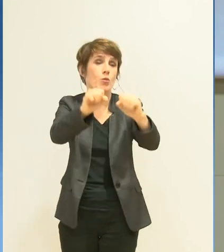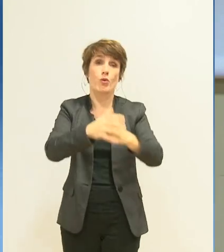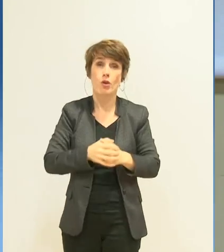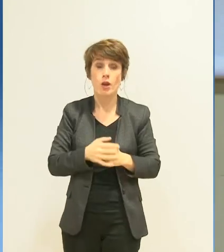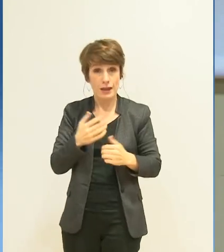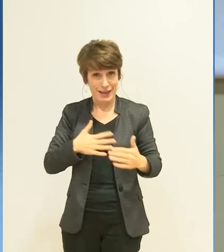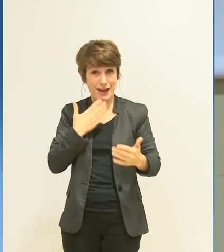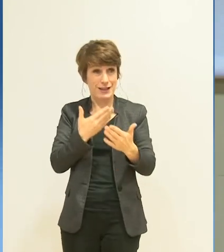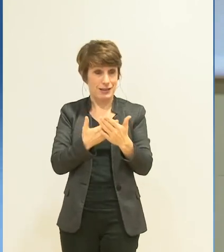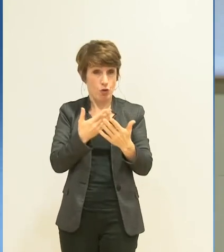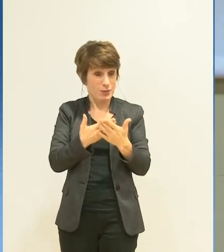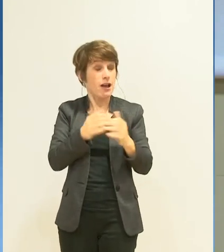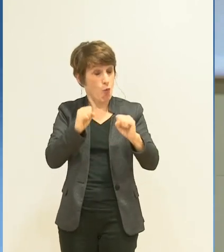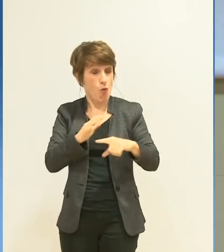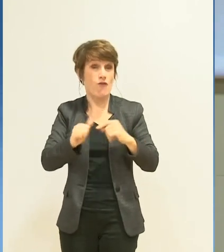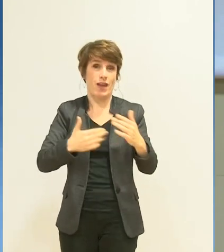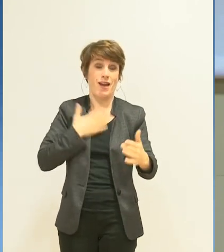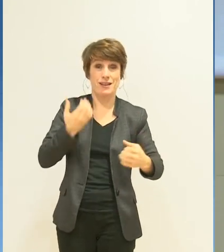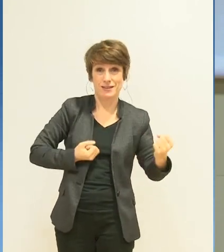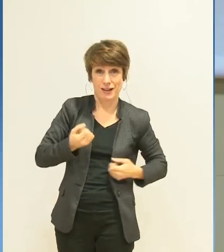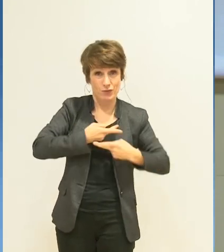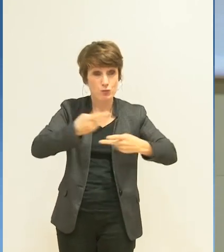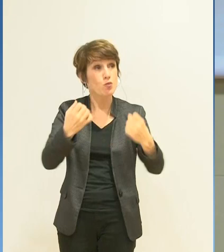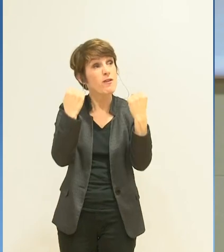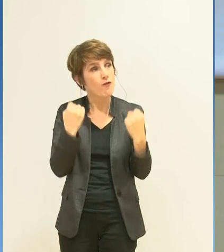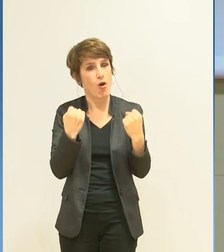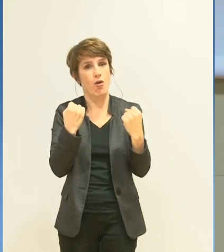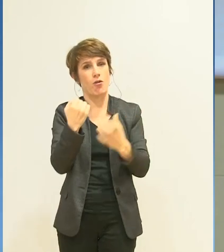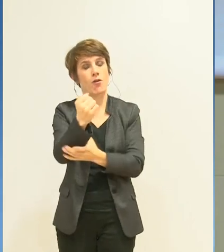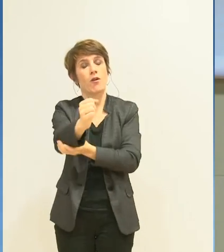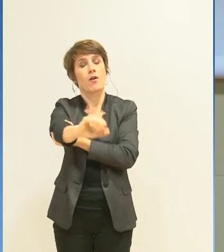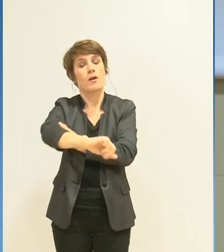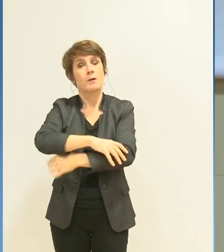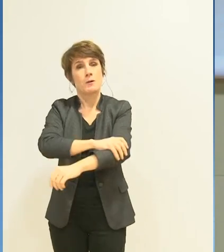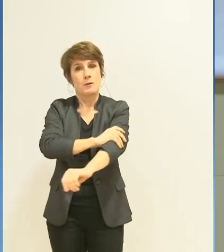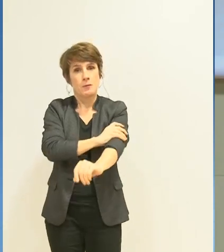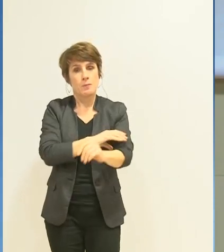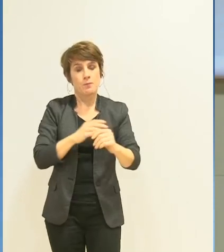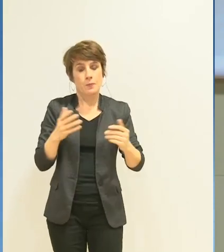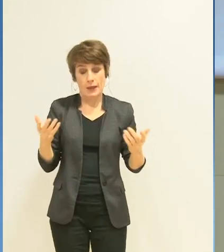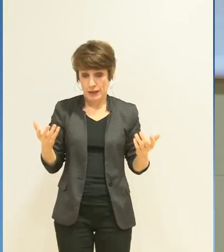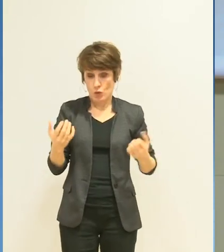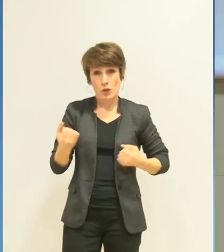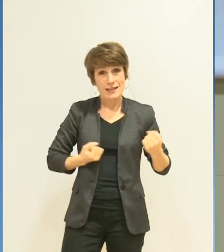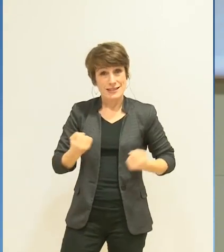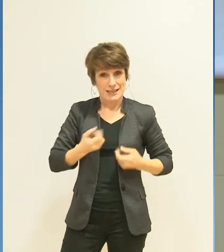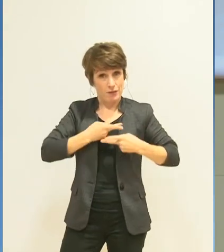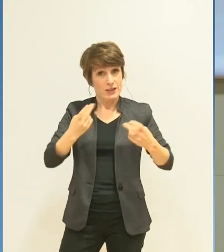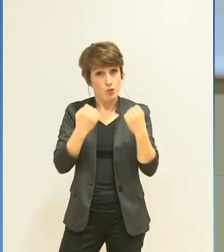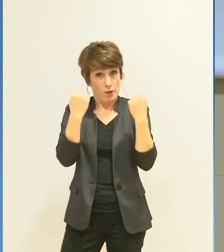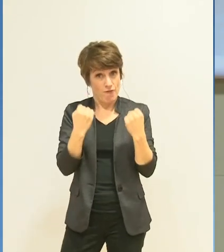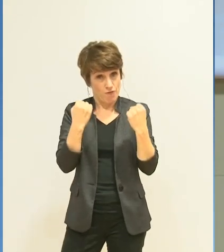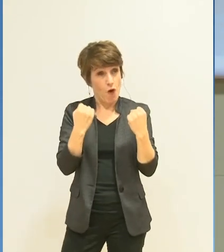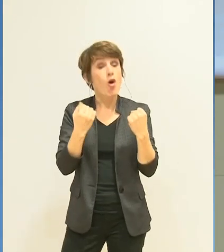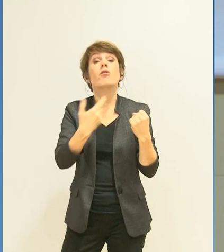appuyer sur un service public fort et ce service public fort il faut rappeler aussi qui